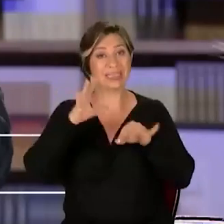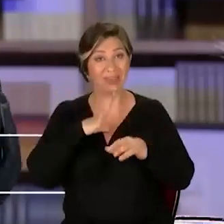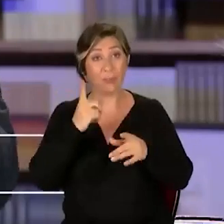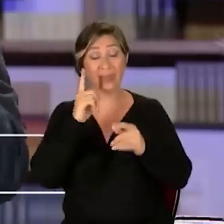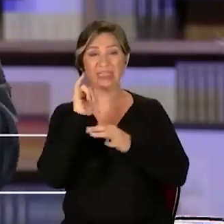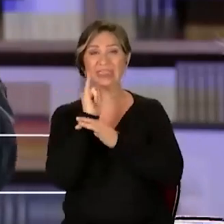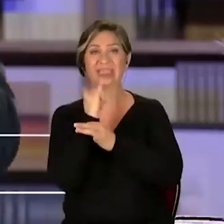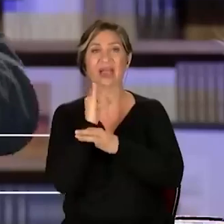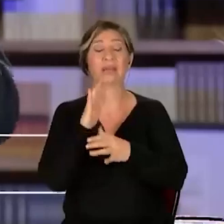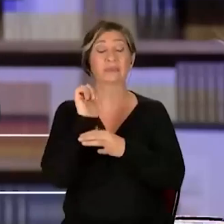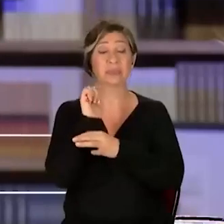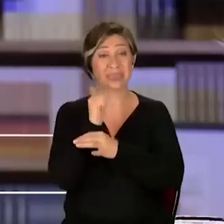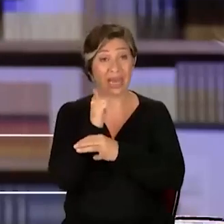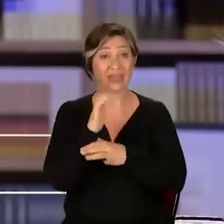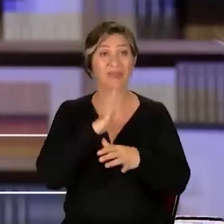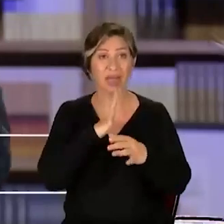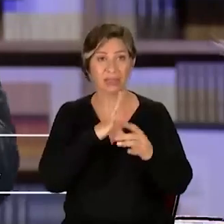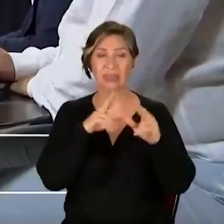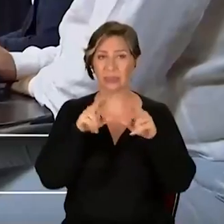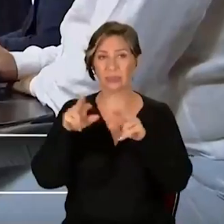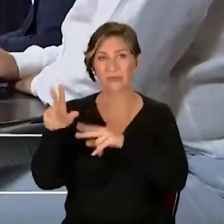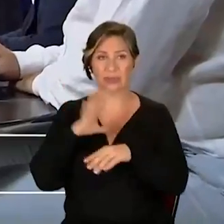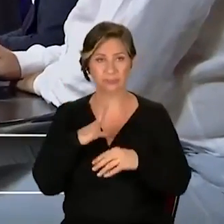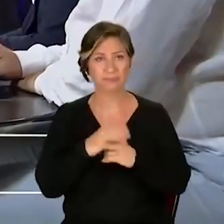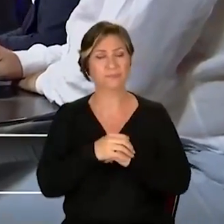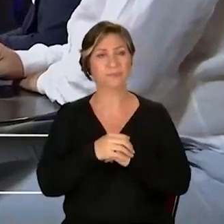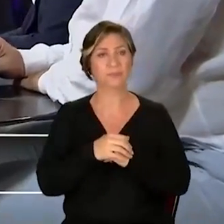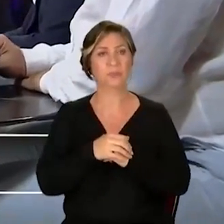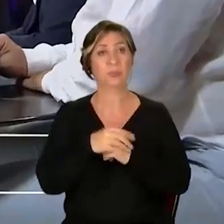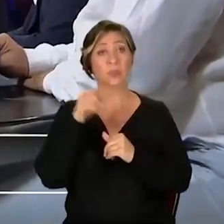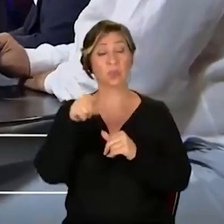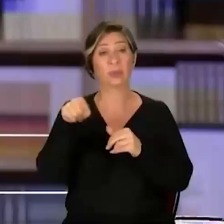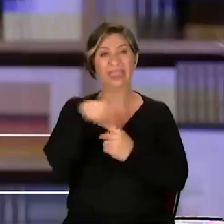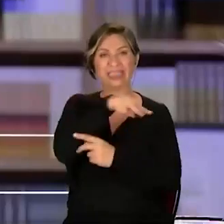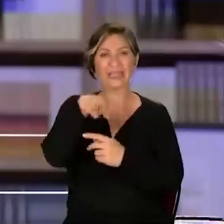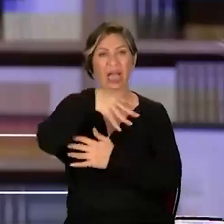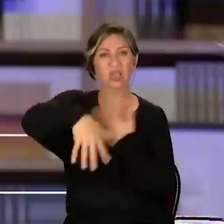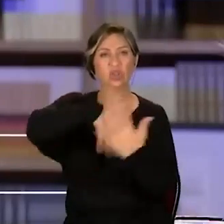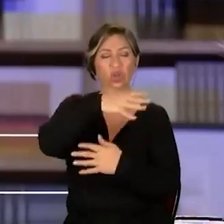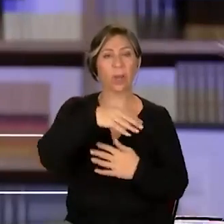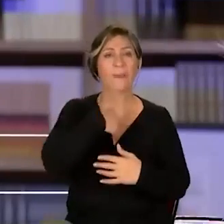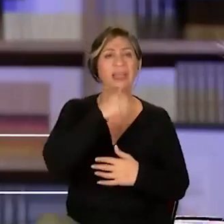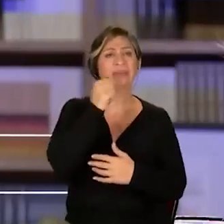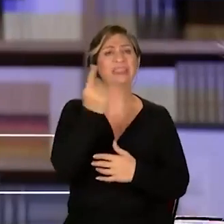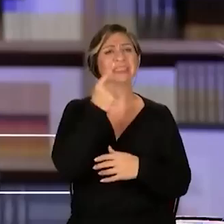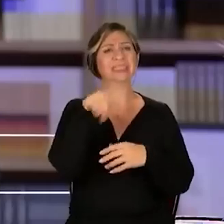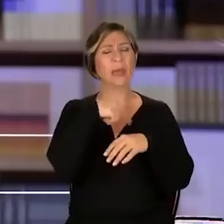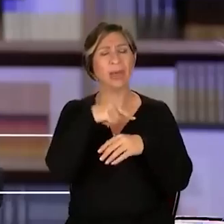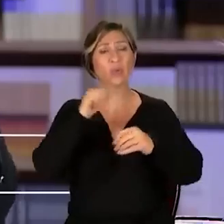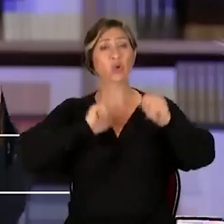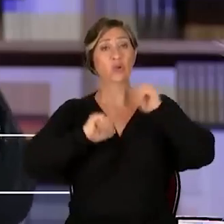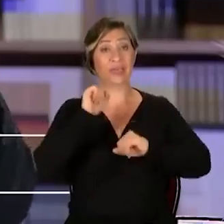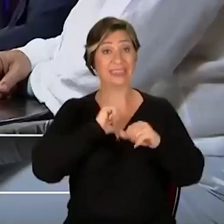bir de sanat kısmı yani kreativite vesaire kısmı var. Şimdi bu kısımda birbirine karışıyor. Ben hiçbir zaman